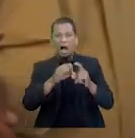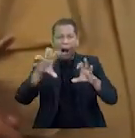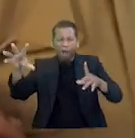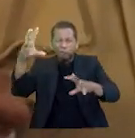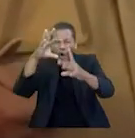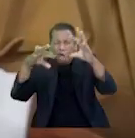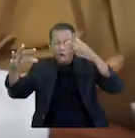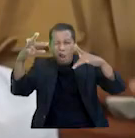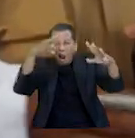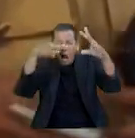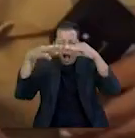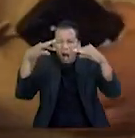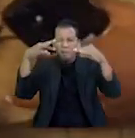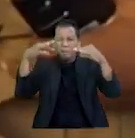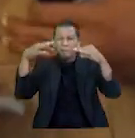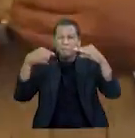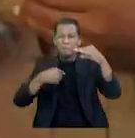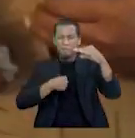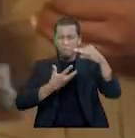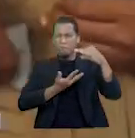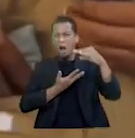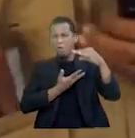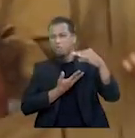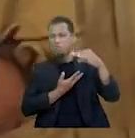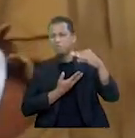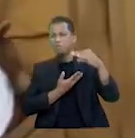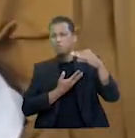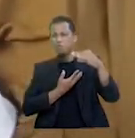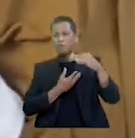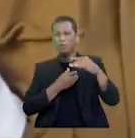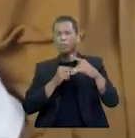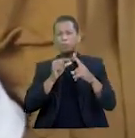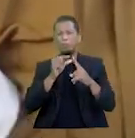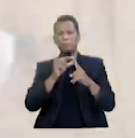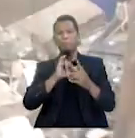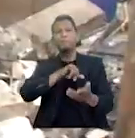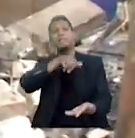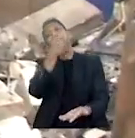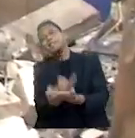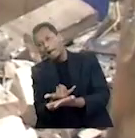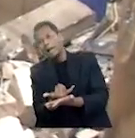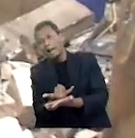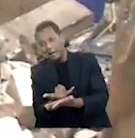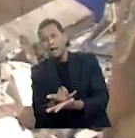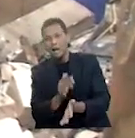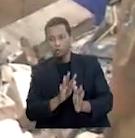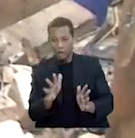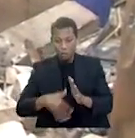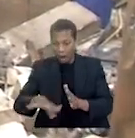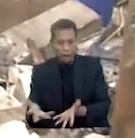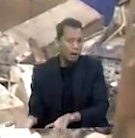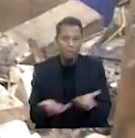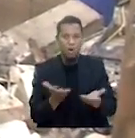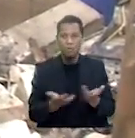juga hampir pingsan, masuk mobil langsung saya keluar sama keluarga semua. Pas itu petir,